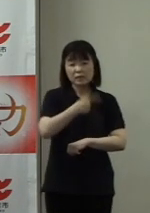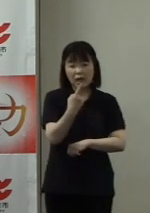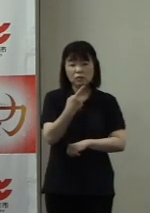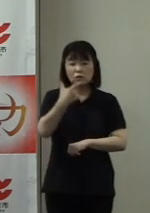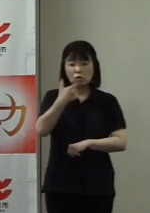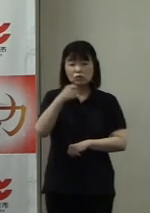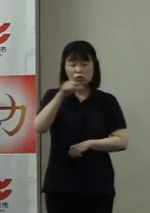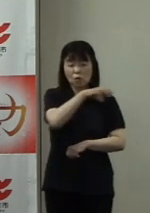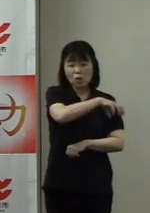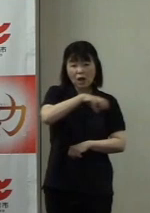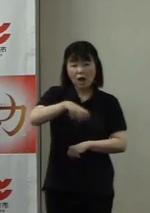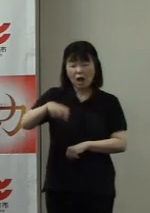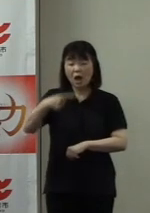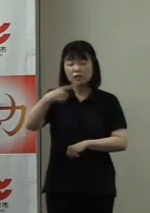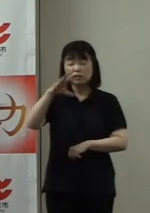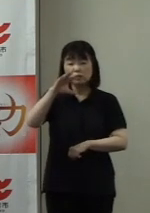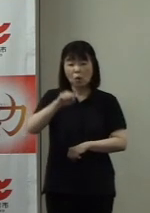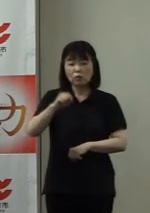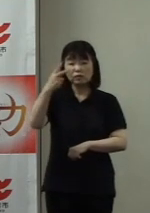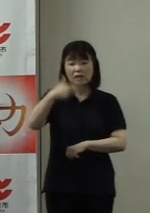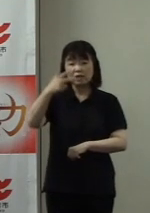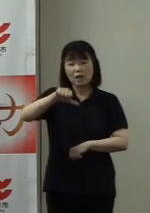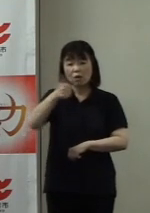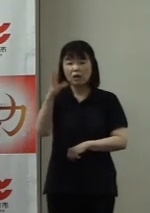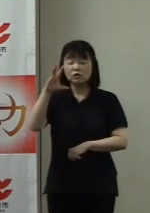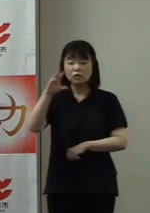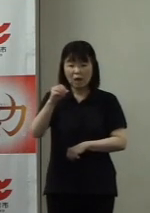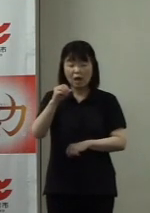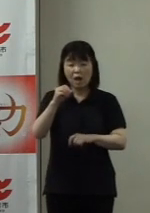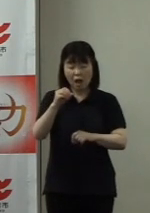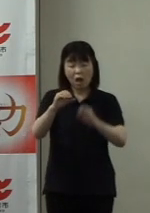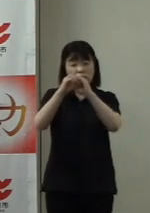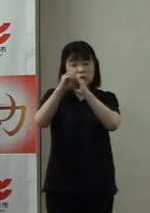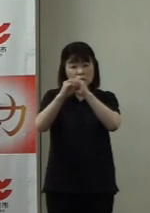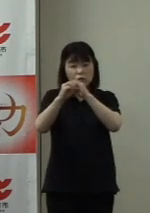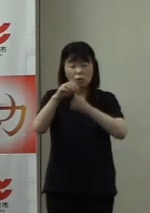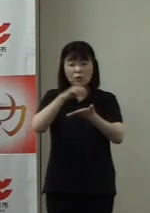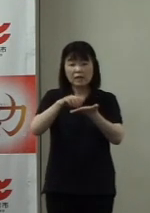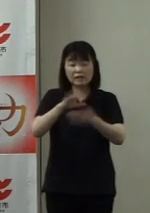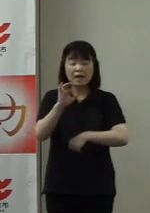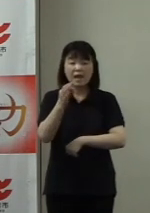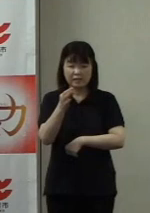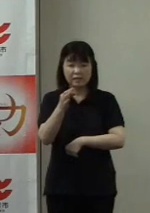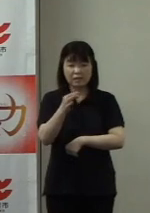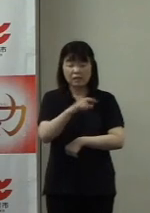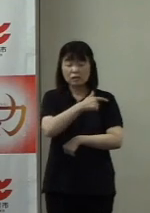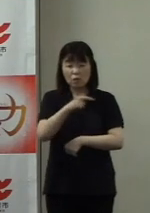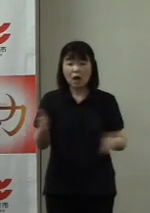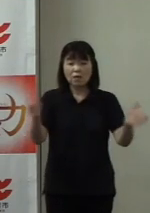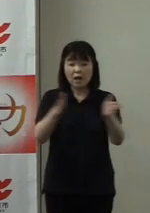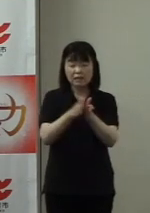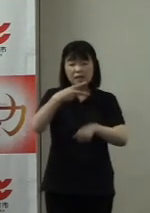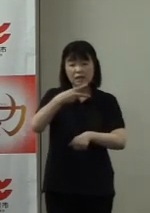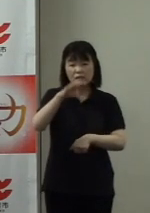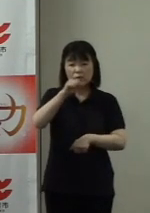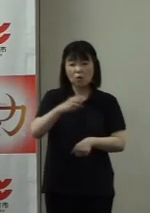所で1億7700万円、測量設計費が30箇所で、6000万円となっておりまして、合計が2